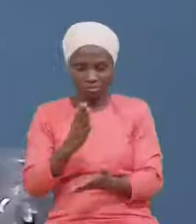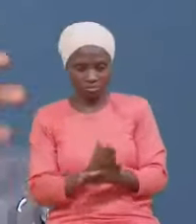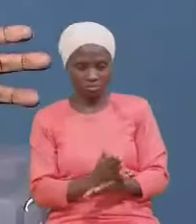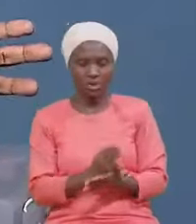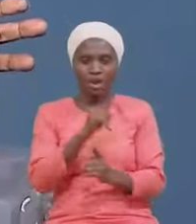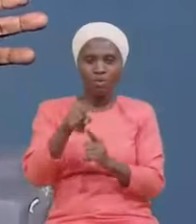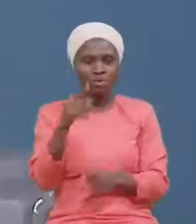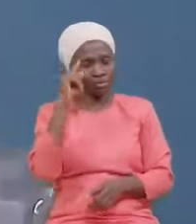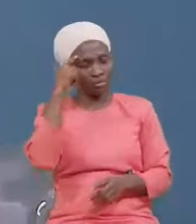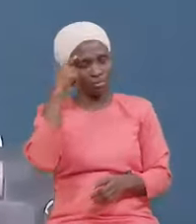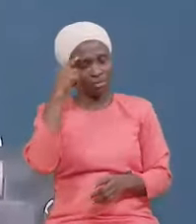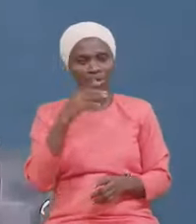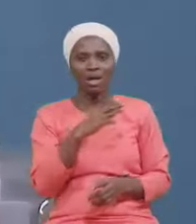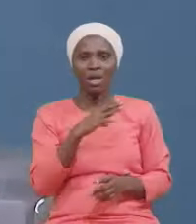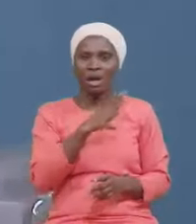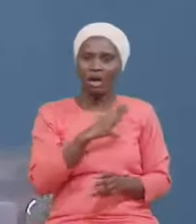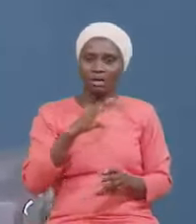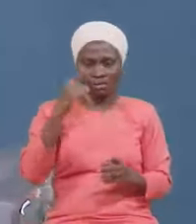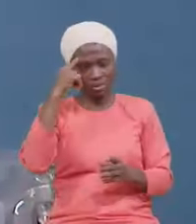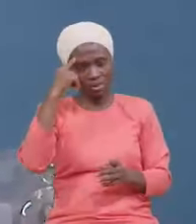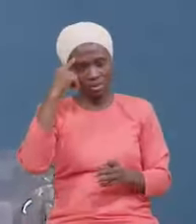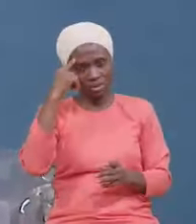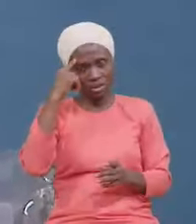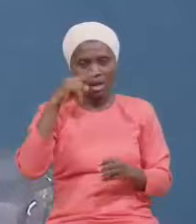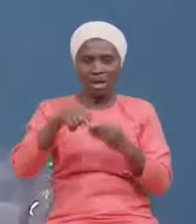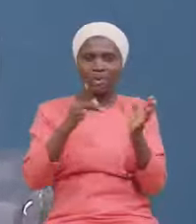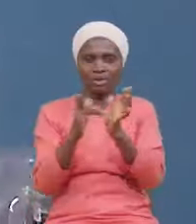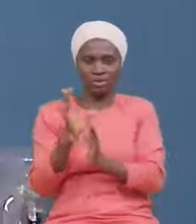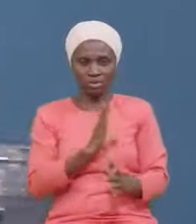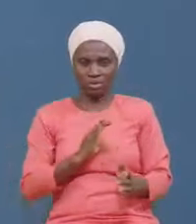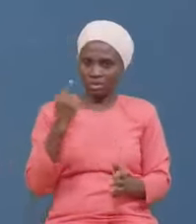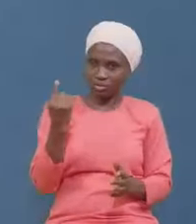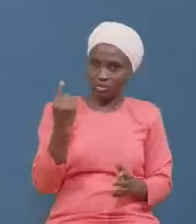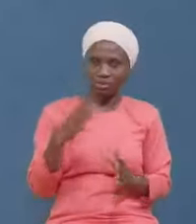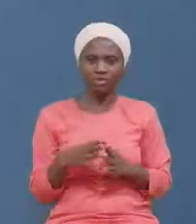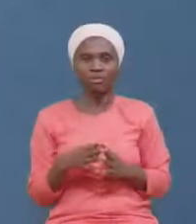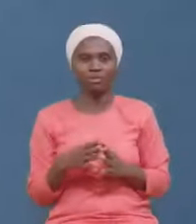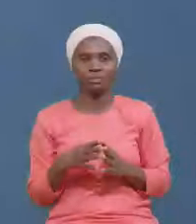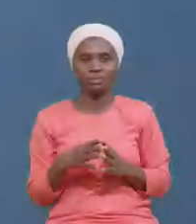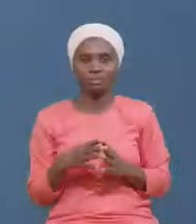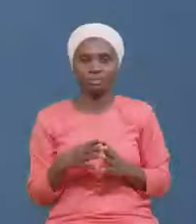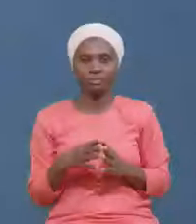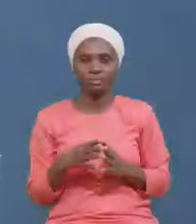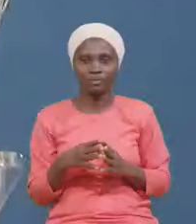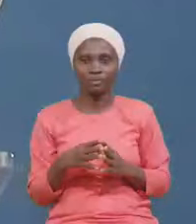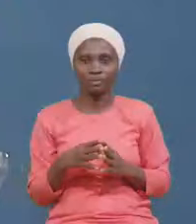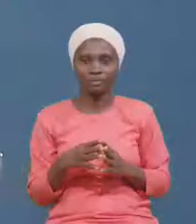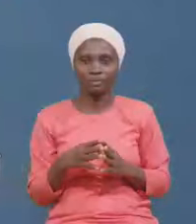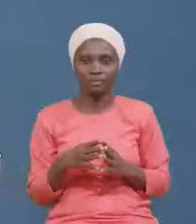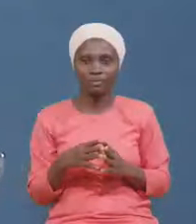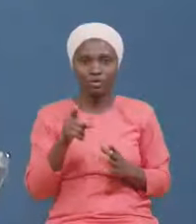you think of Jesus and Jesus alone. యేసును గురించి మాత్రమే యోచిస్తారా?